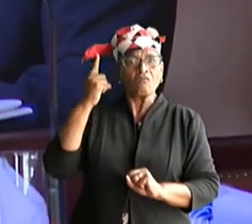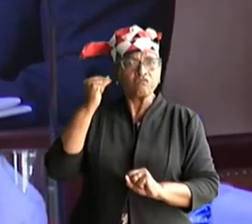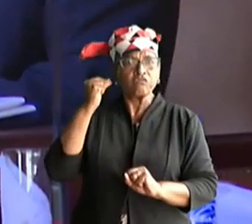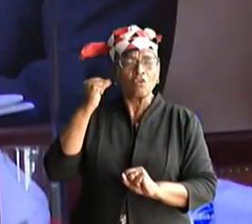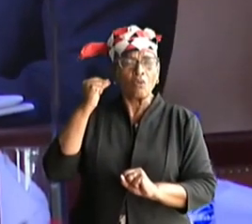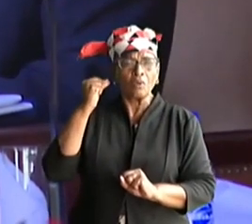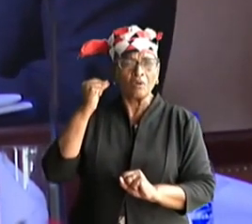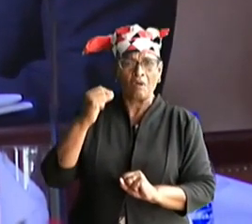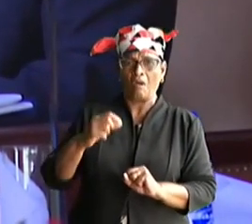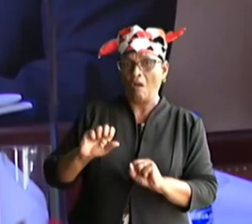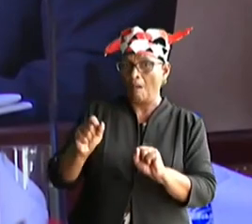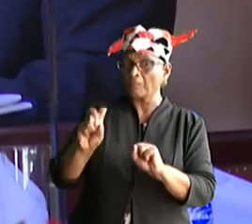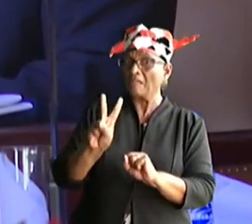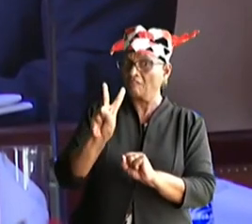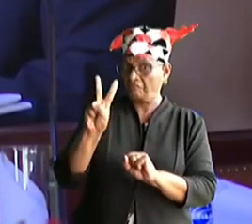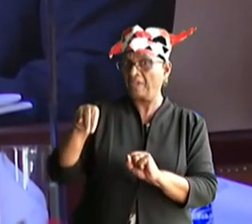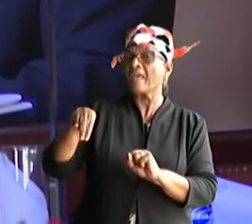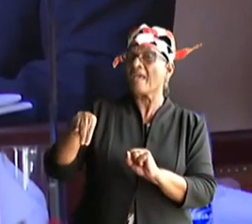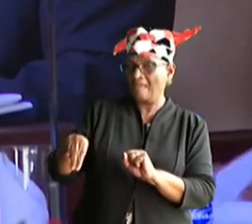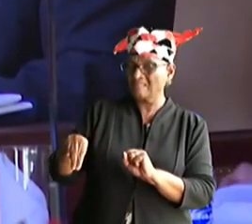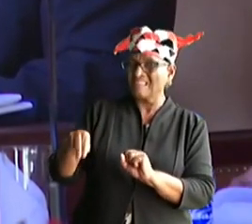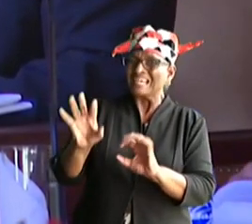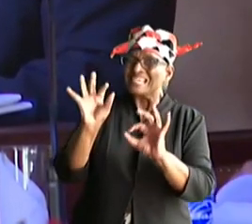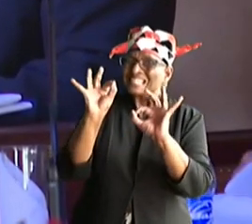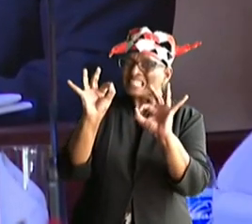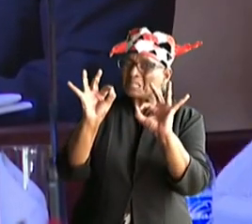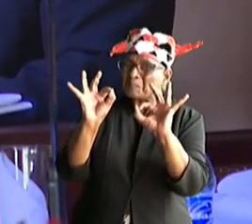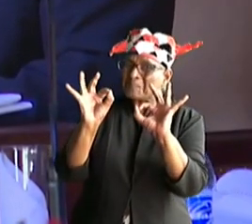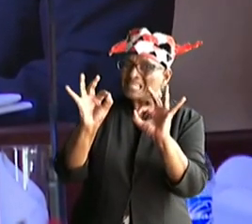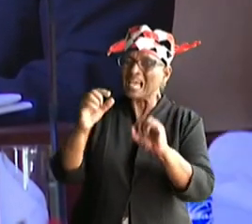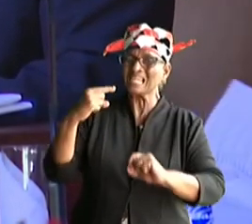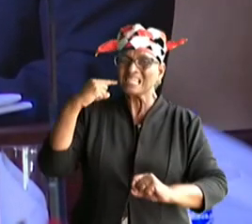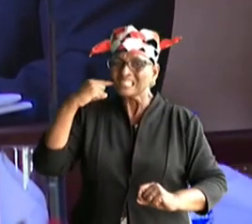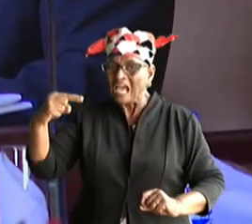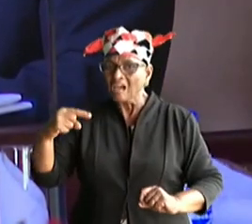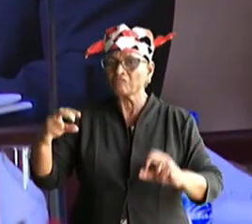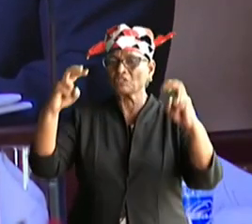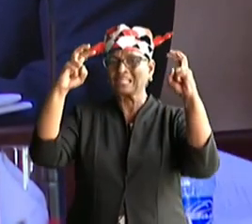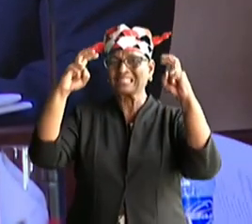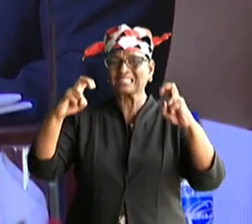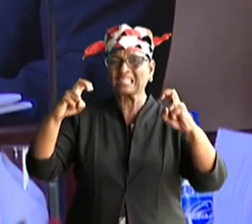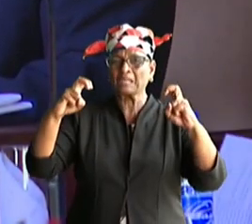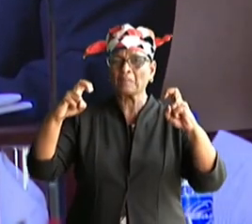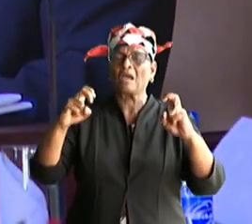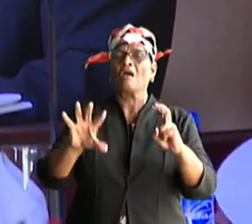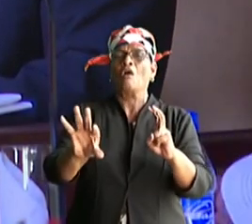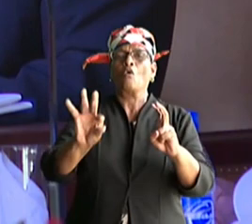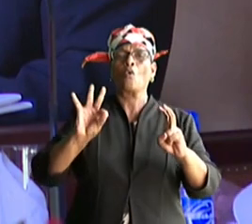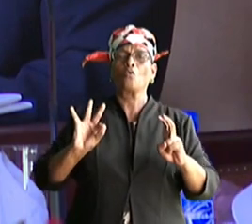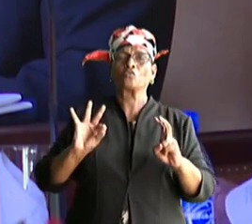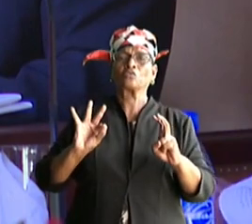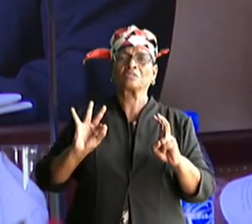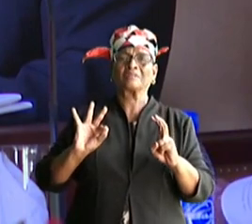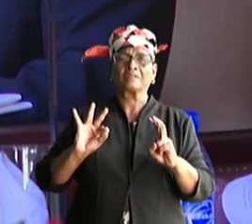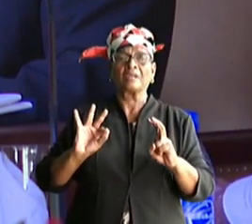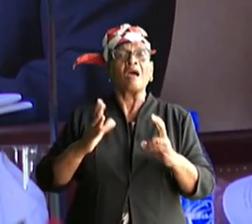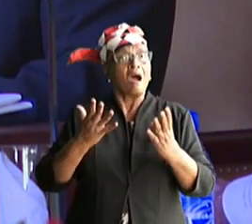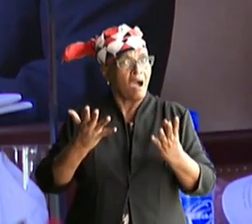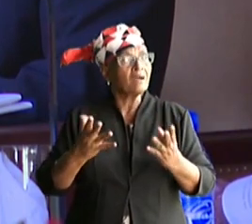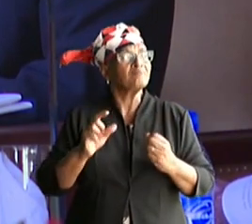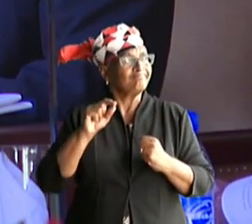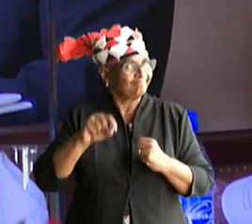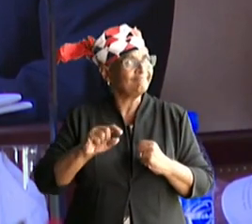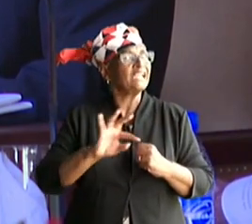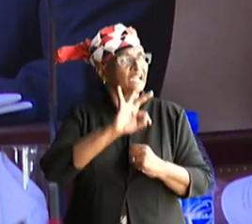feit dat er door de Verenigde Naties een speciale dag voor dit thema moest worden uitgeroepen, impliceert de ernst van